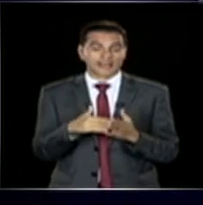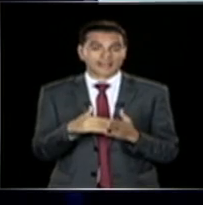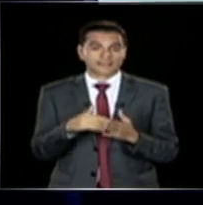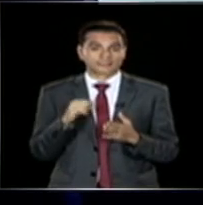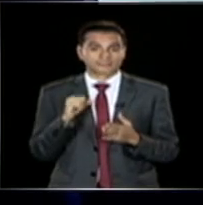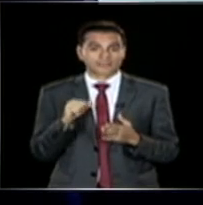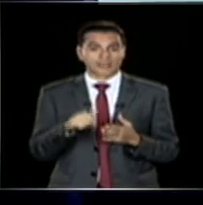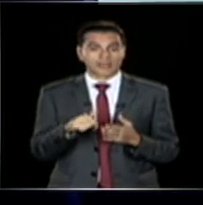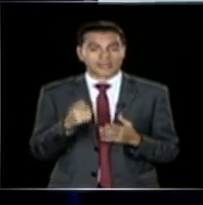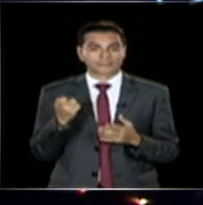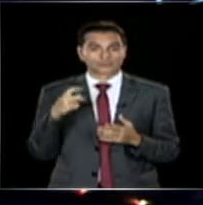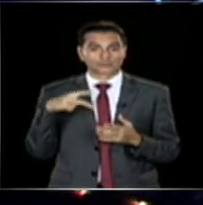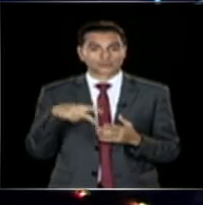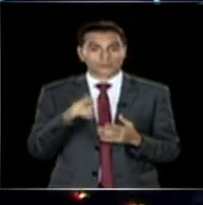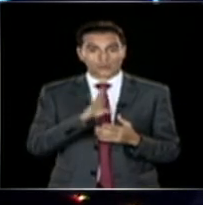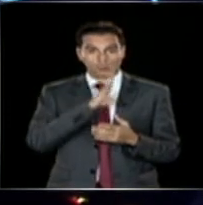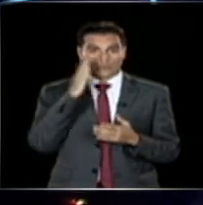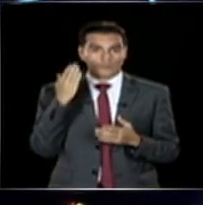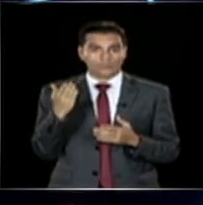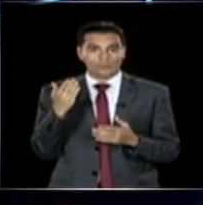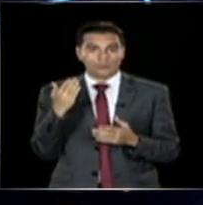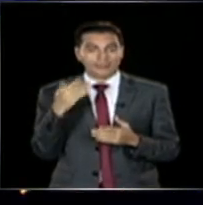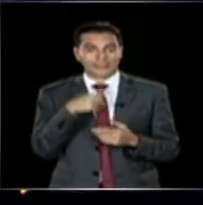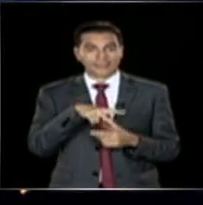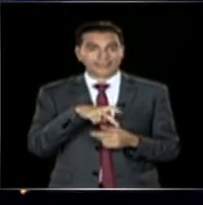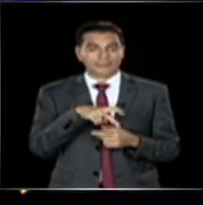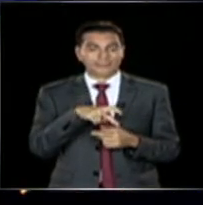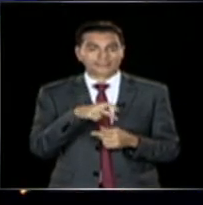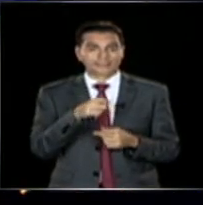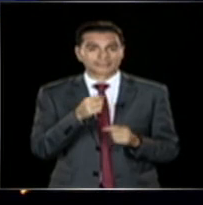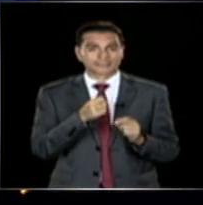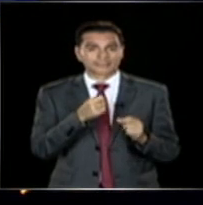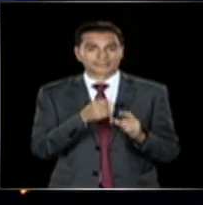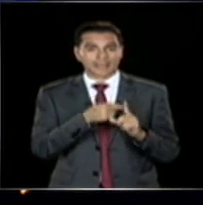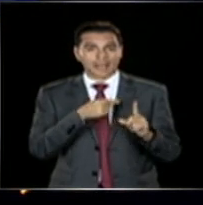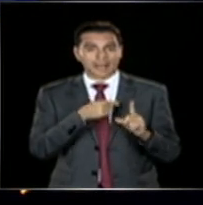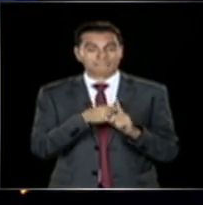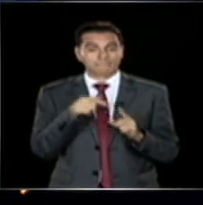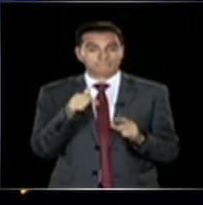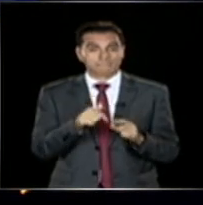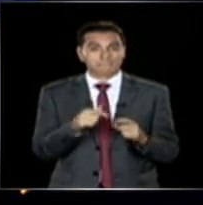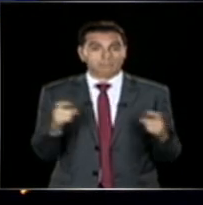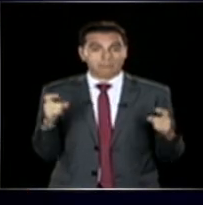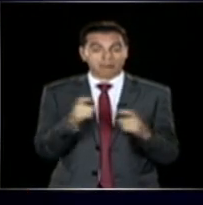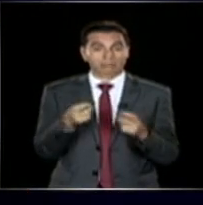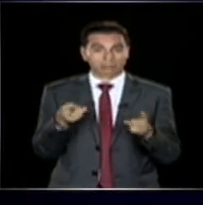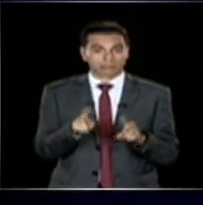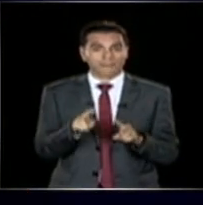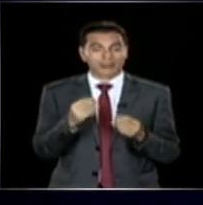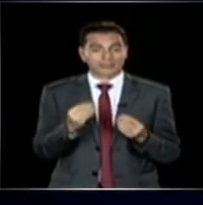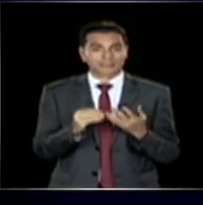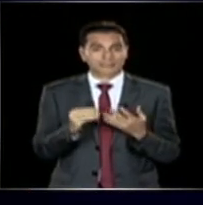الفقرة 85 خوفه، 80 السهم. المباراة طبعا لسه في